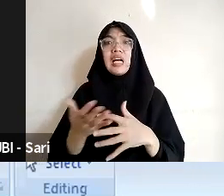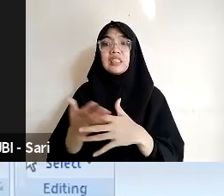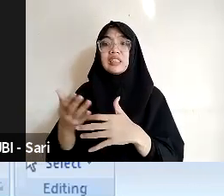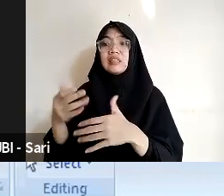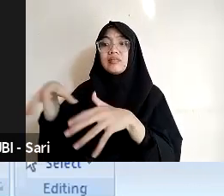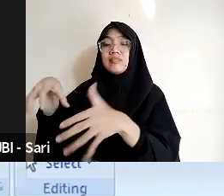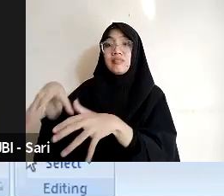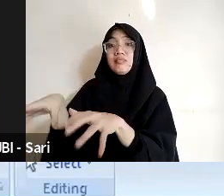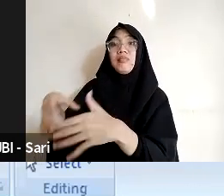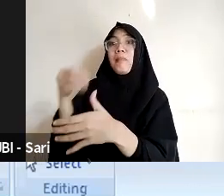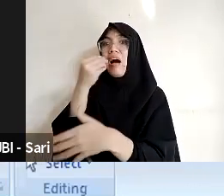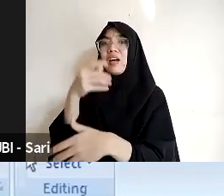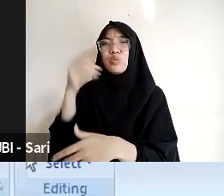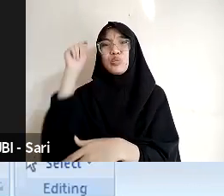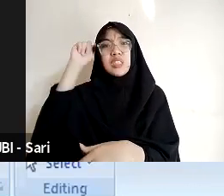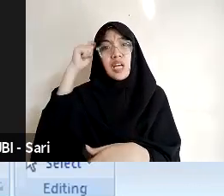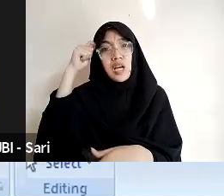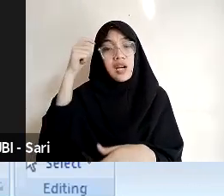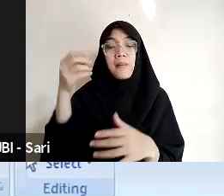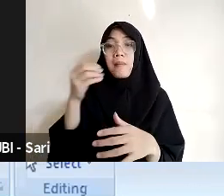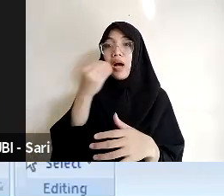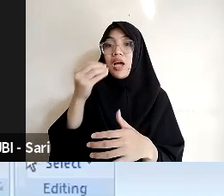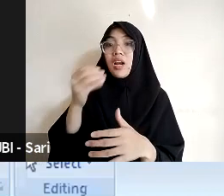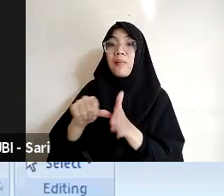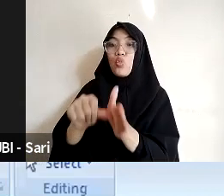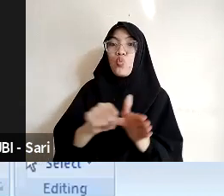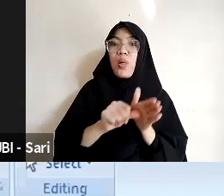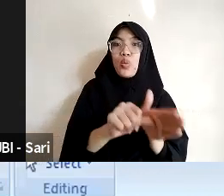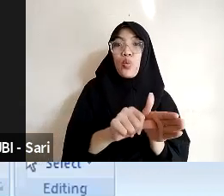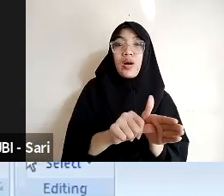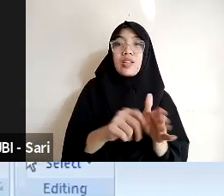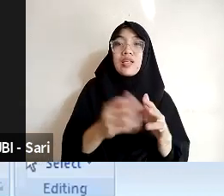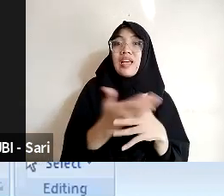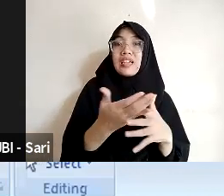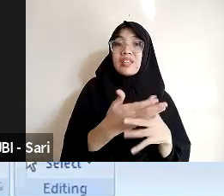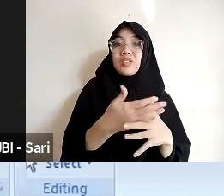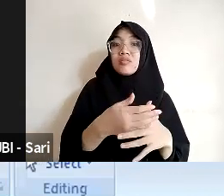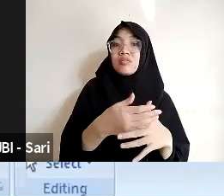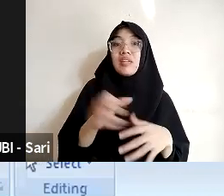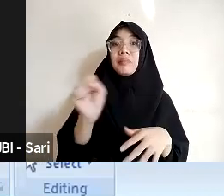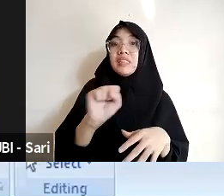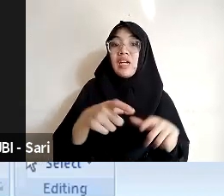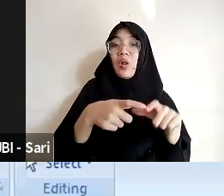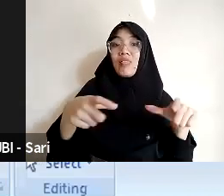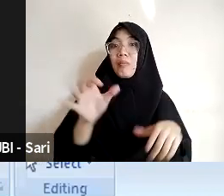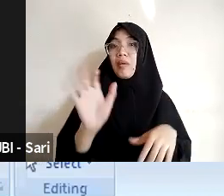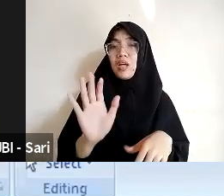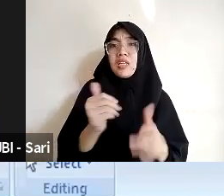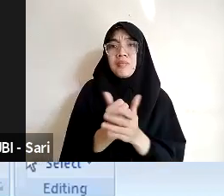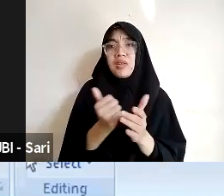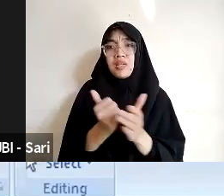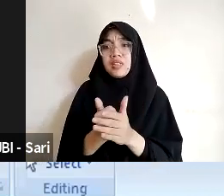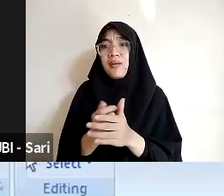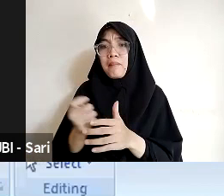Jadi bahan makanan yang dibagikan untuk bantuan non-tunai itu tidak bisa diakses untuk mereka tidak ber-KTP. Padahal bantuan tunai juga tidak bisa mereka